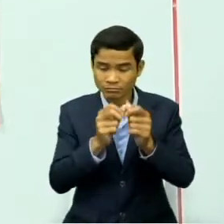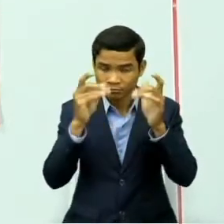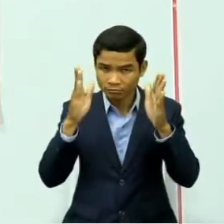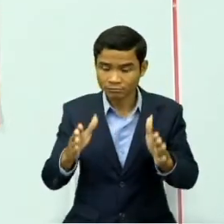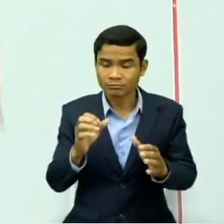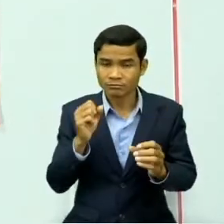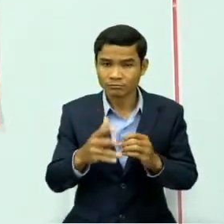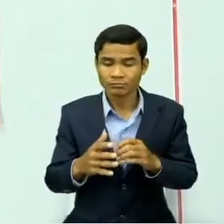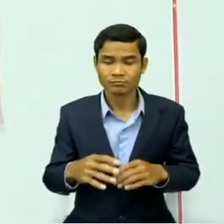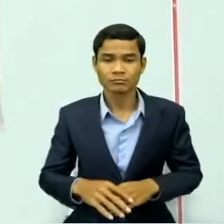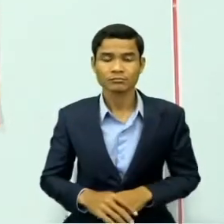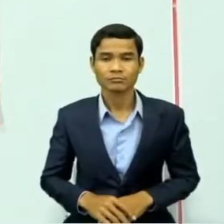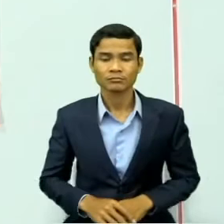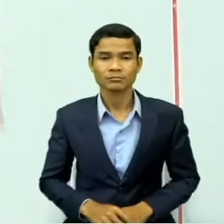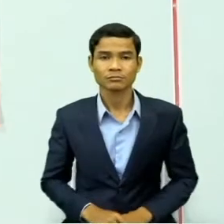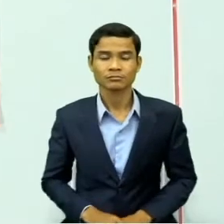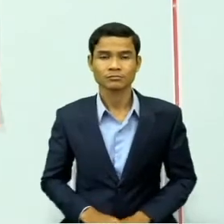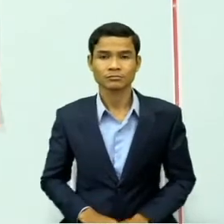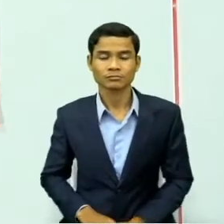ấm.